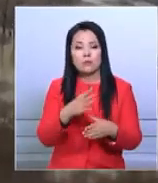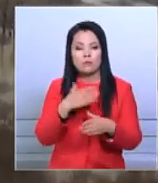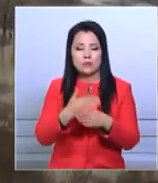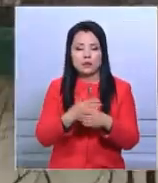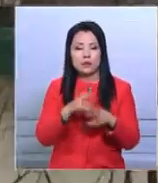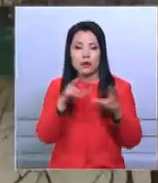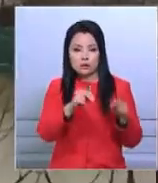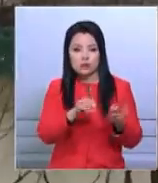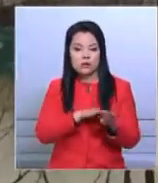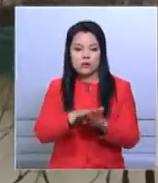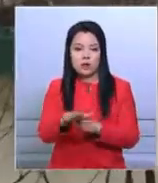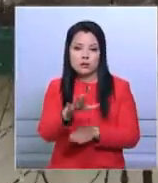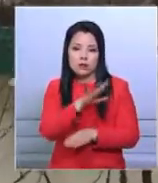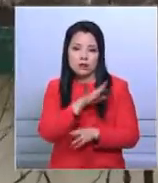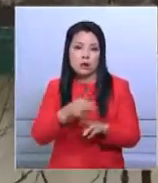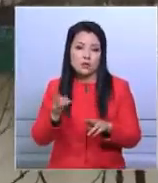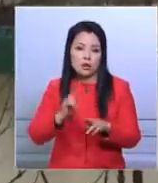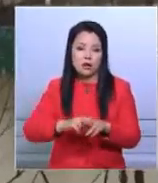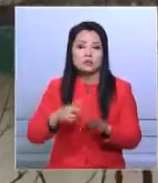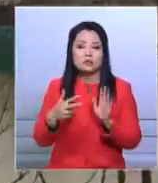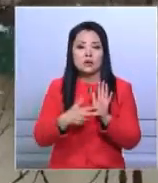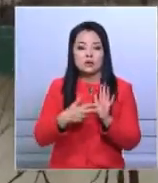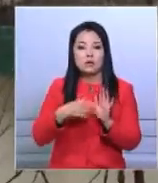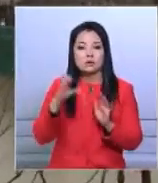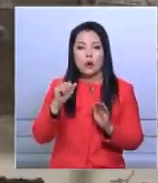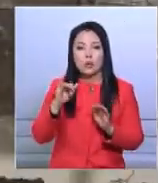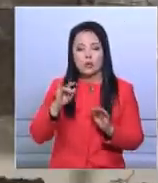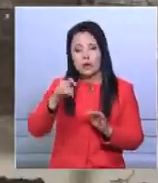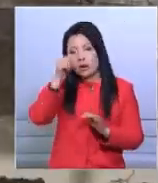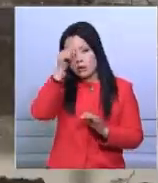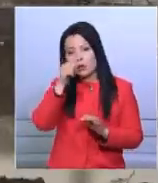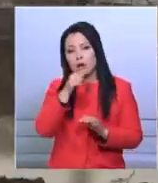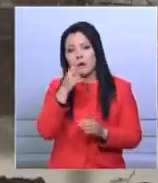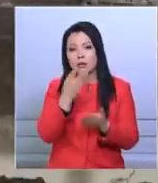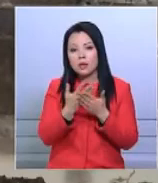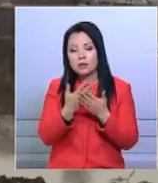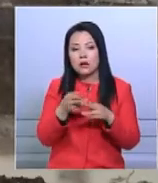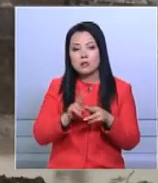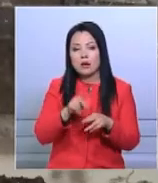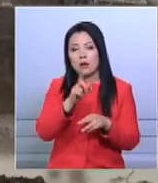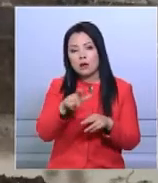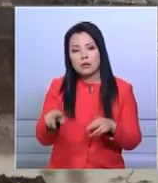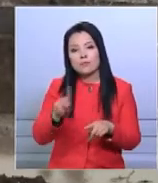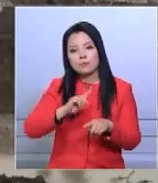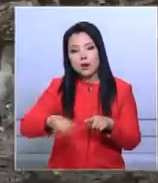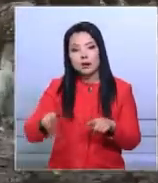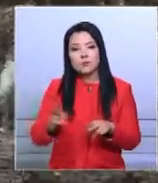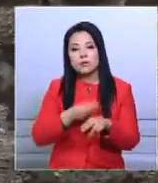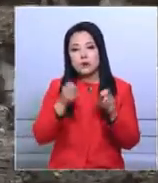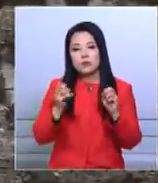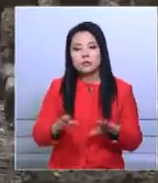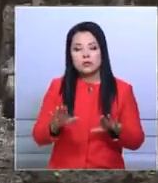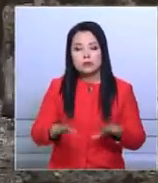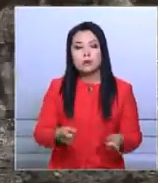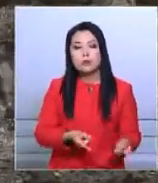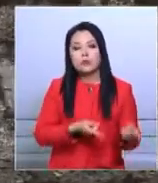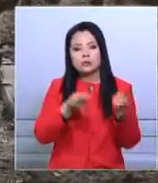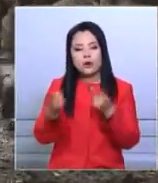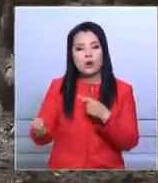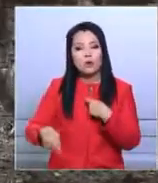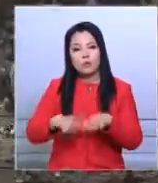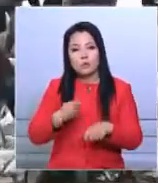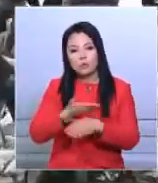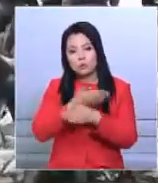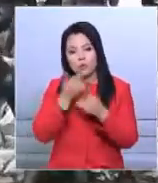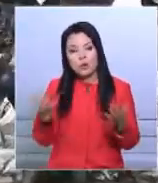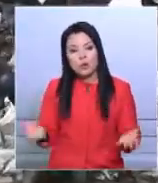тұрғызылған бөгеттің бір шетін 8-ші сәуір күні су шайып кетті. Абырой болғанда адамдар алдынғы басқа жерге көшілгендіктен көп шығын келе қоймады. Одан